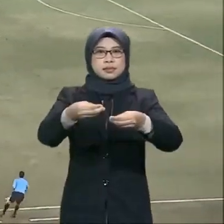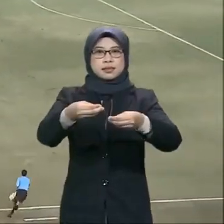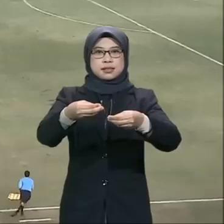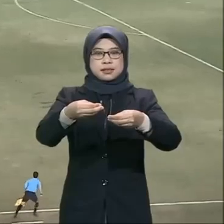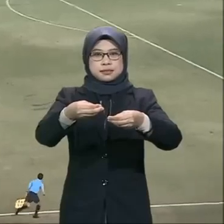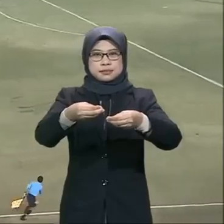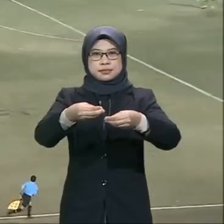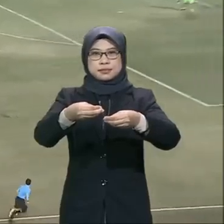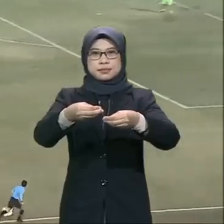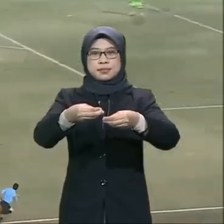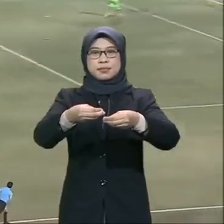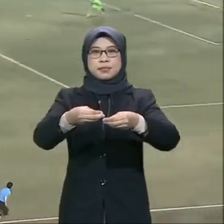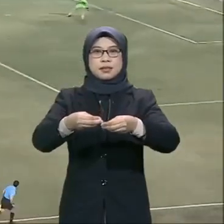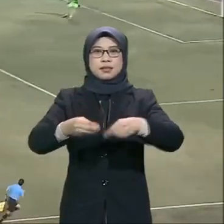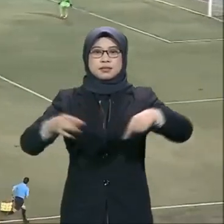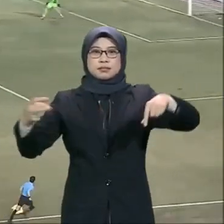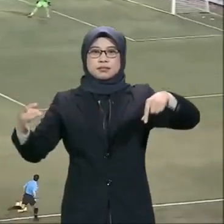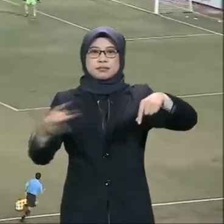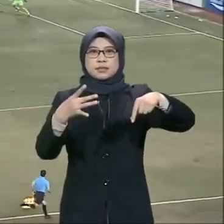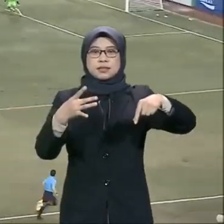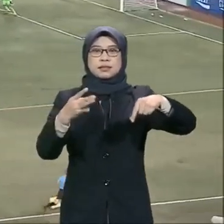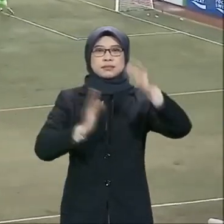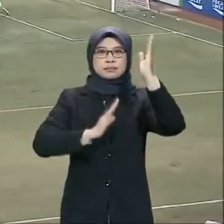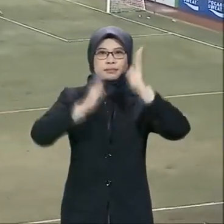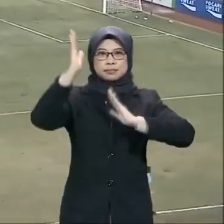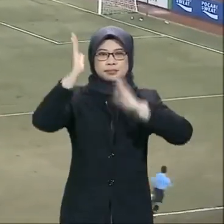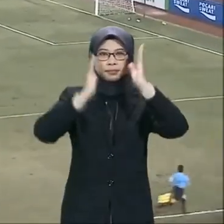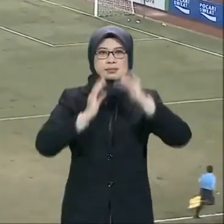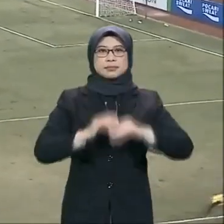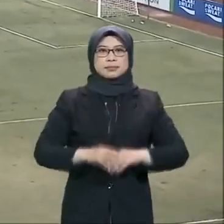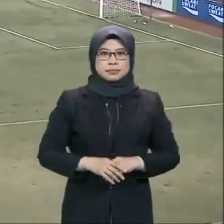kepada pemain Malaysia. That's a delightful ball. It's a one-on-one.